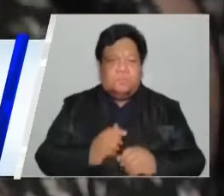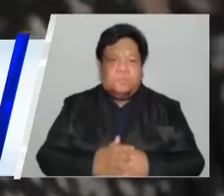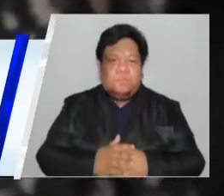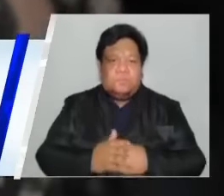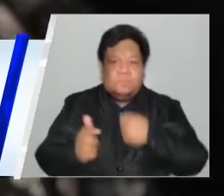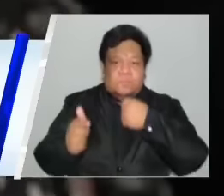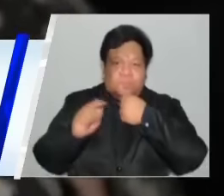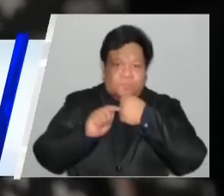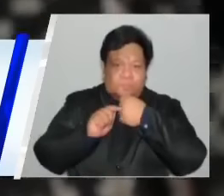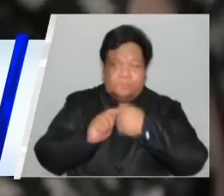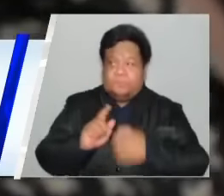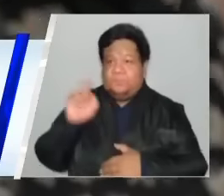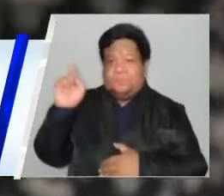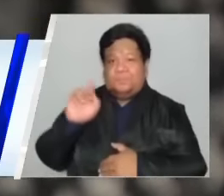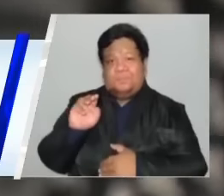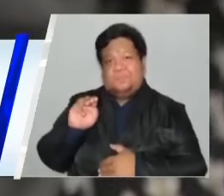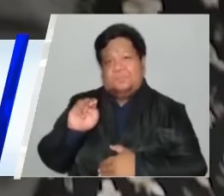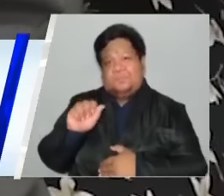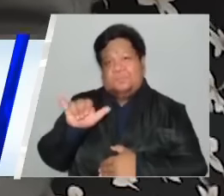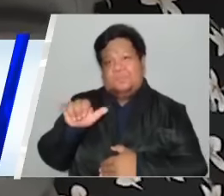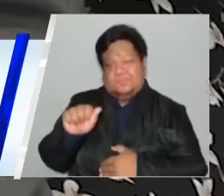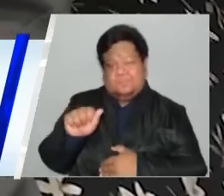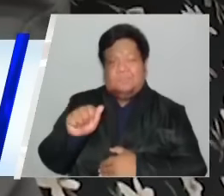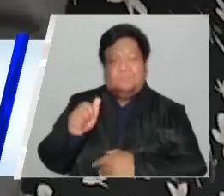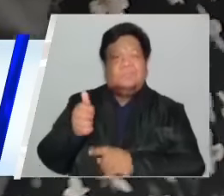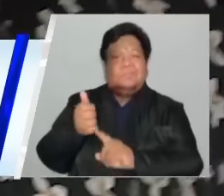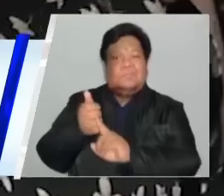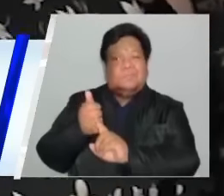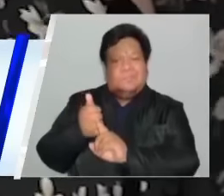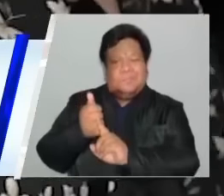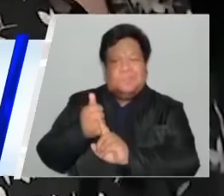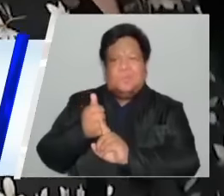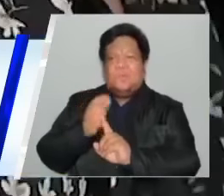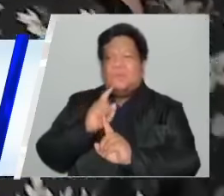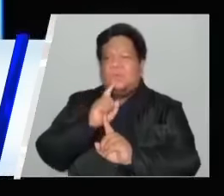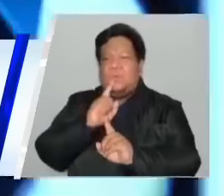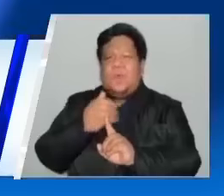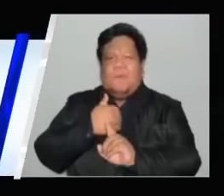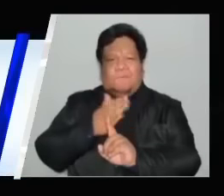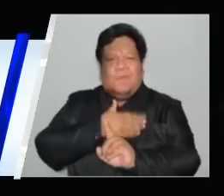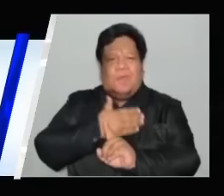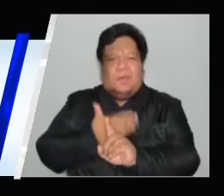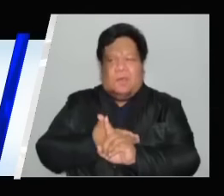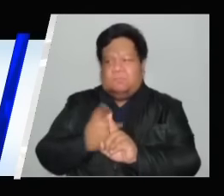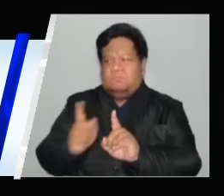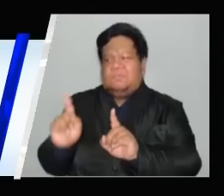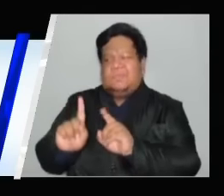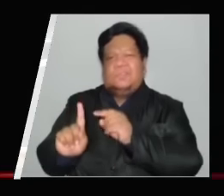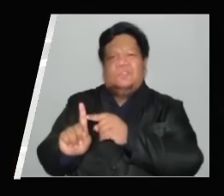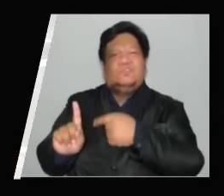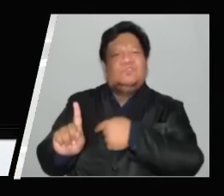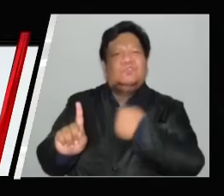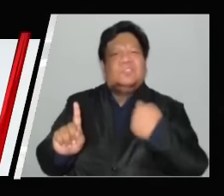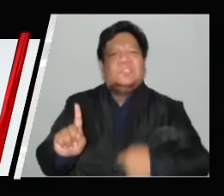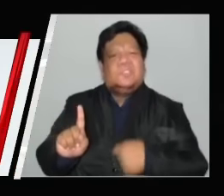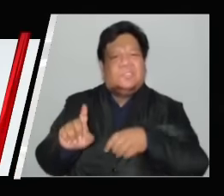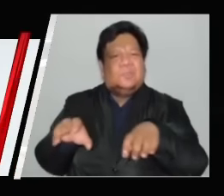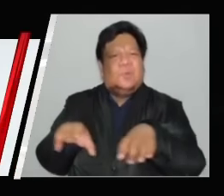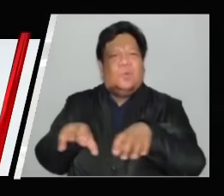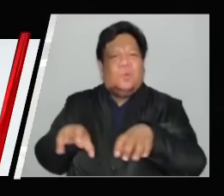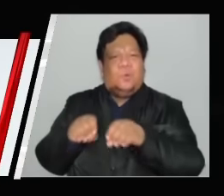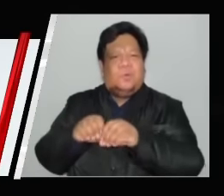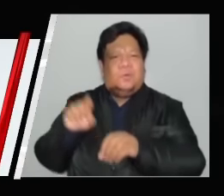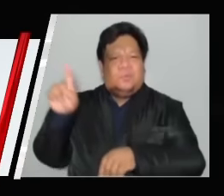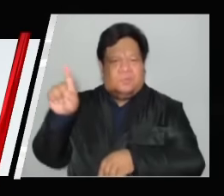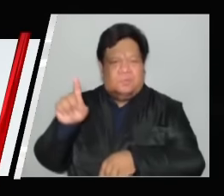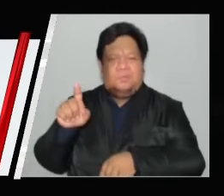sa isang Chinese POGO worker na anumang araw ay posibleng ipa-deport sa China. Hindi ko po alam kung ano po yung magiging mangyayari po talaga